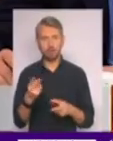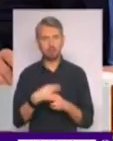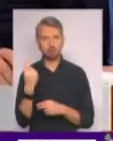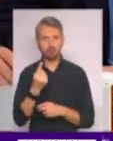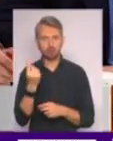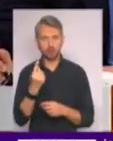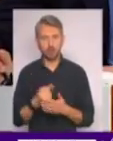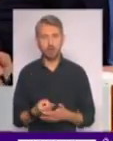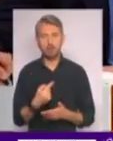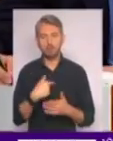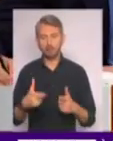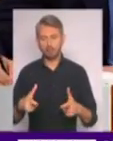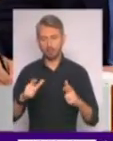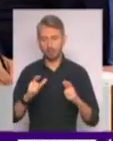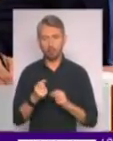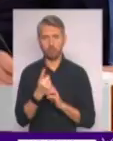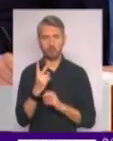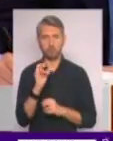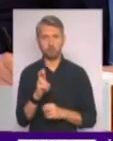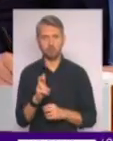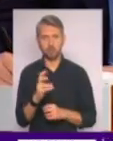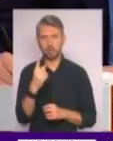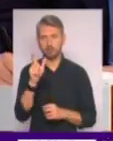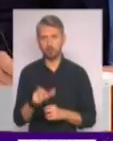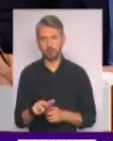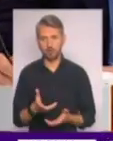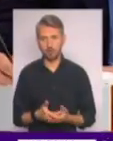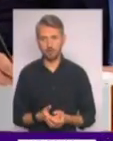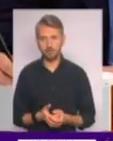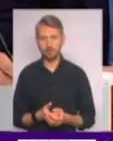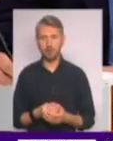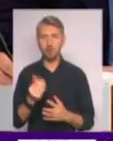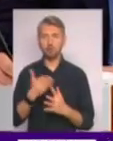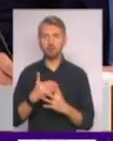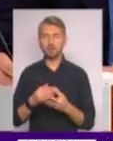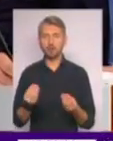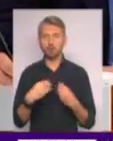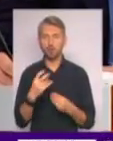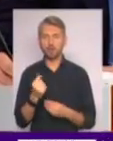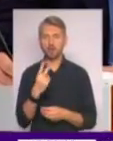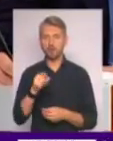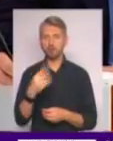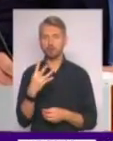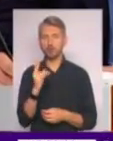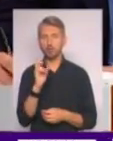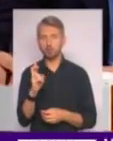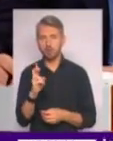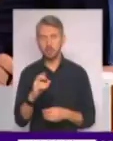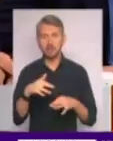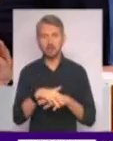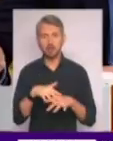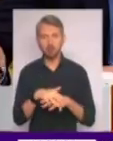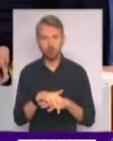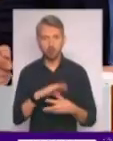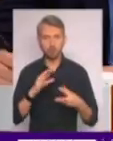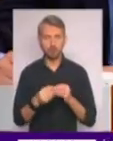счетчика. Мне присылают по 11 кубометров на одного человека. Субсидию дают на 2,4 кубометра, с расчета